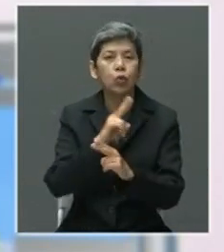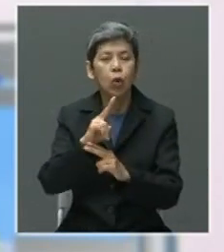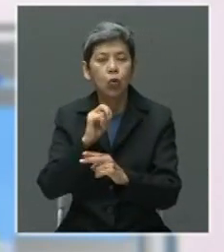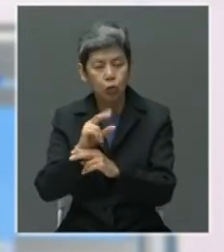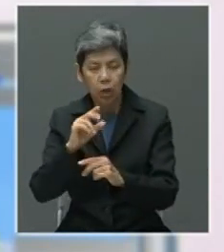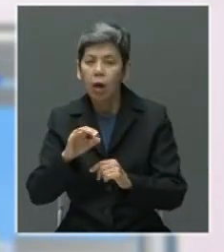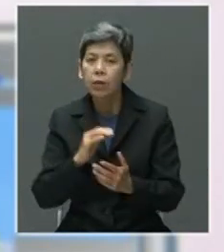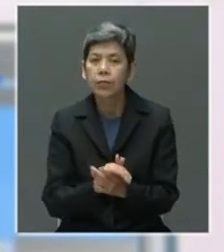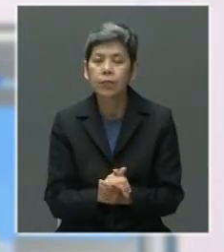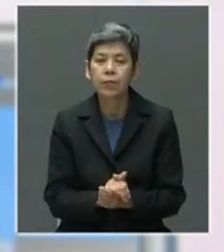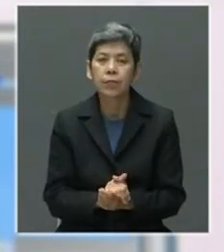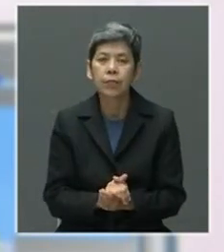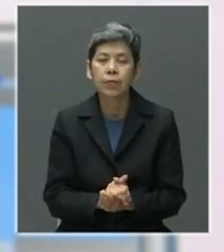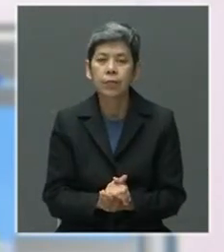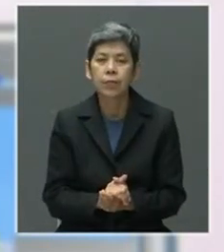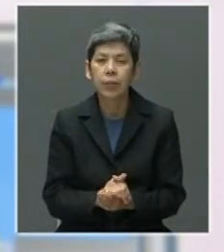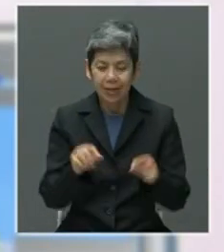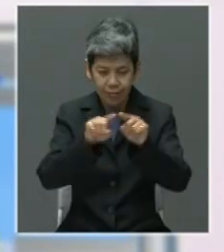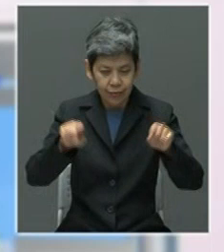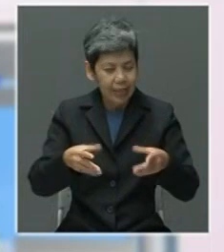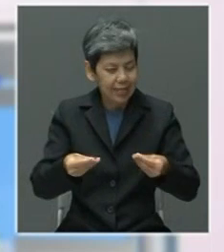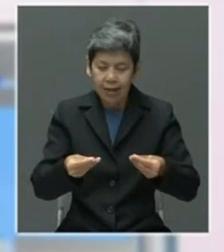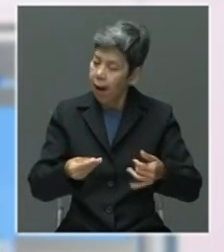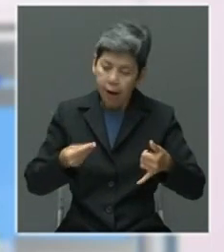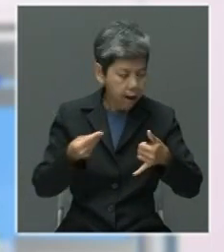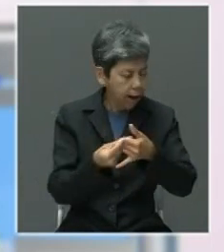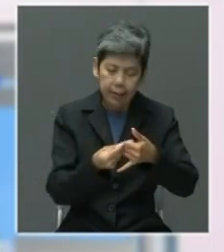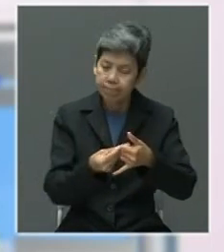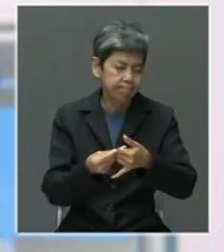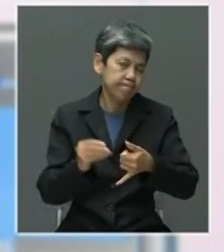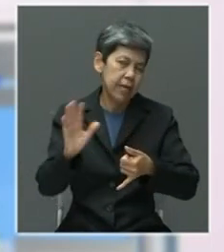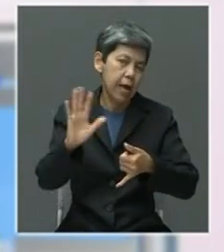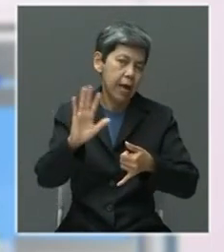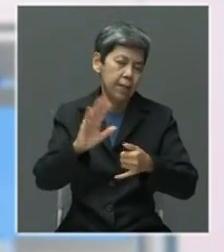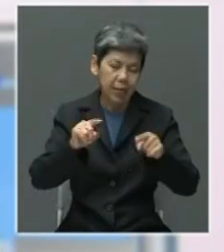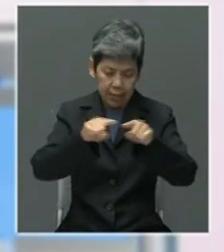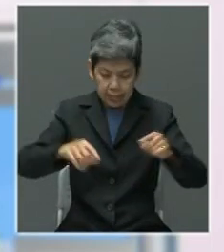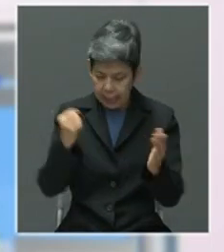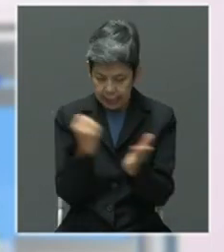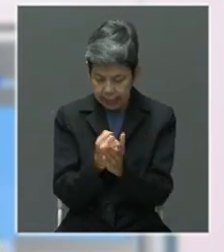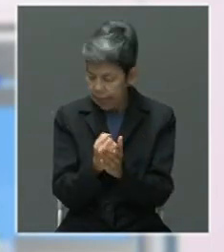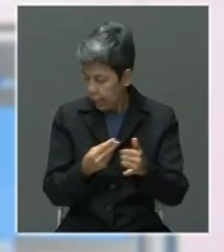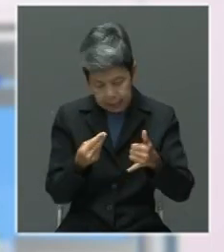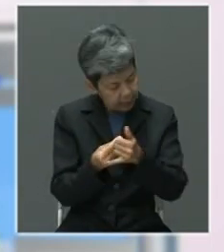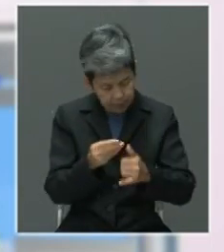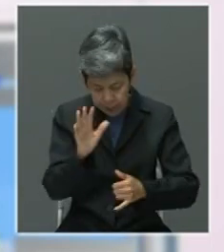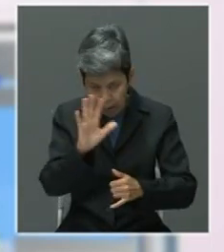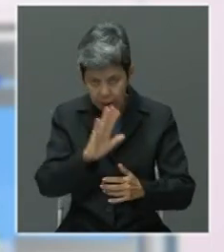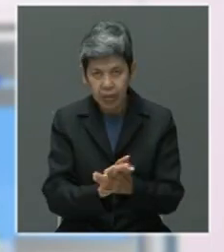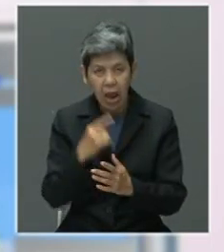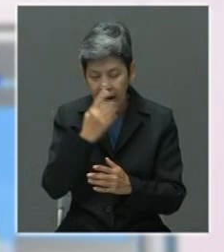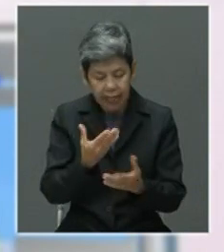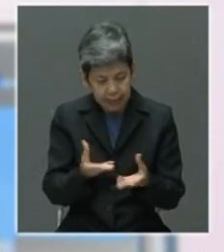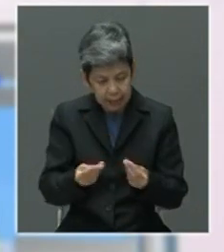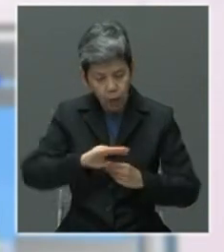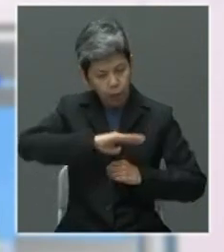า ครับ ออกโฉนดไม่ได ้ ออกเอกสารสิทธิ์ให้ครอบครองไม่ได้ใครก็ครอบคร